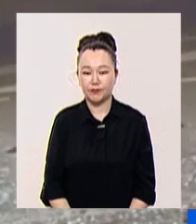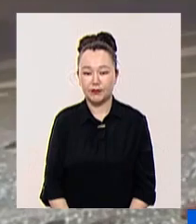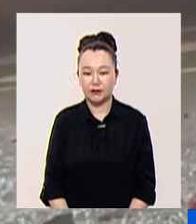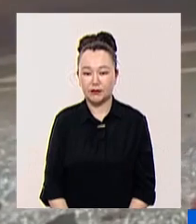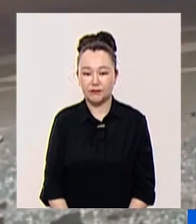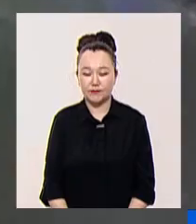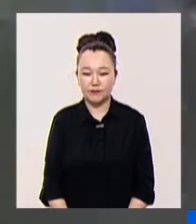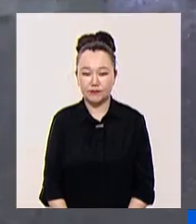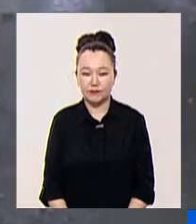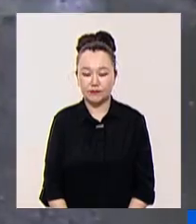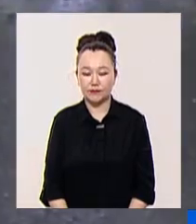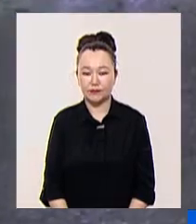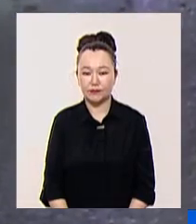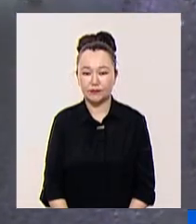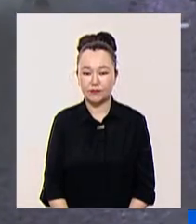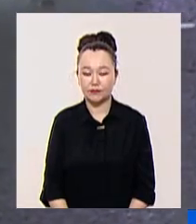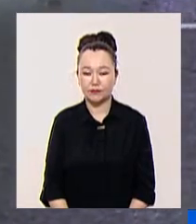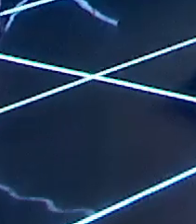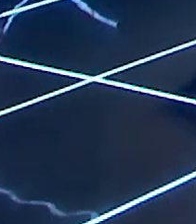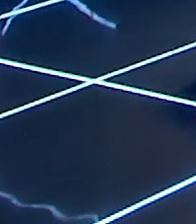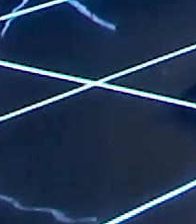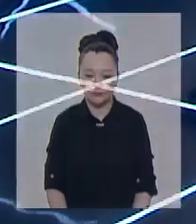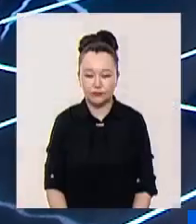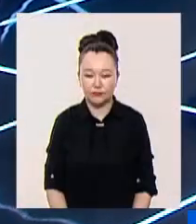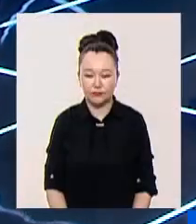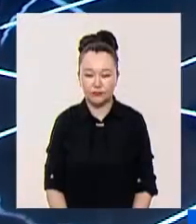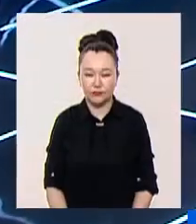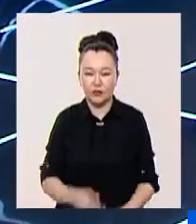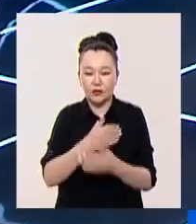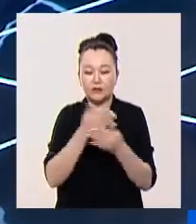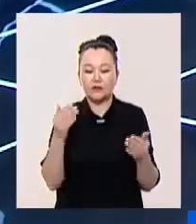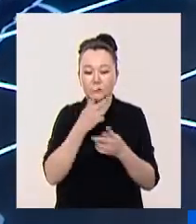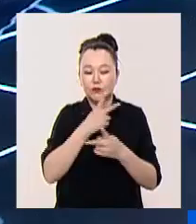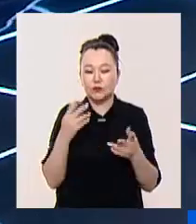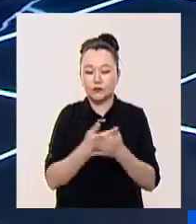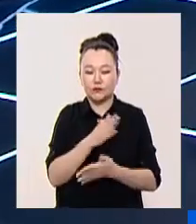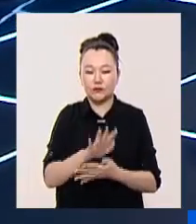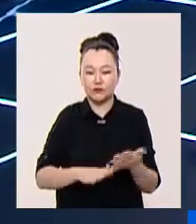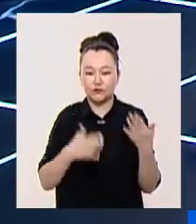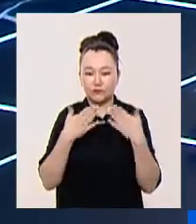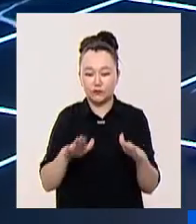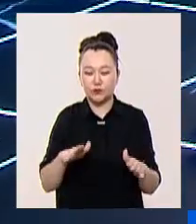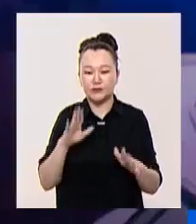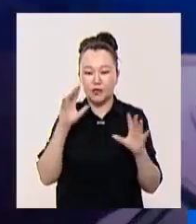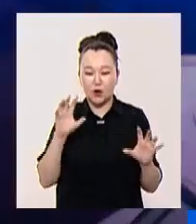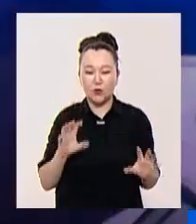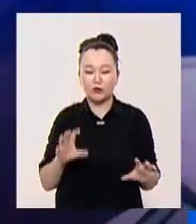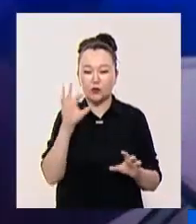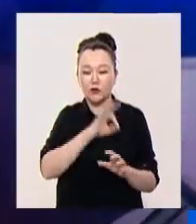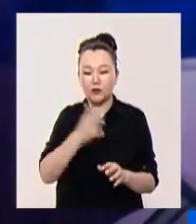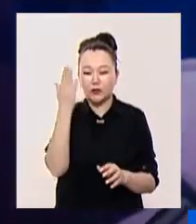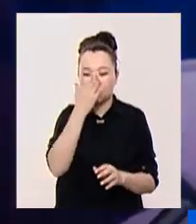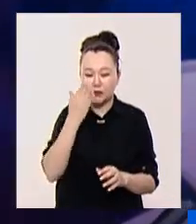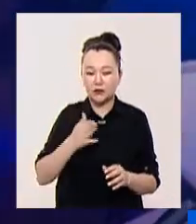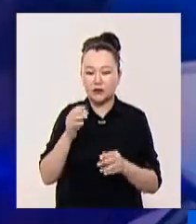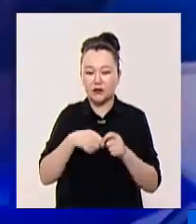Нинашева, Информбюро, Карагандинская область. Вы смотрите Информбюро, продолжаем выпуск. Закон на